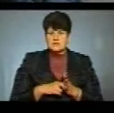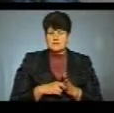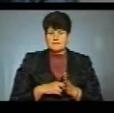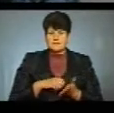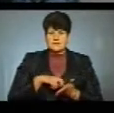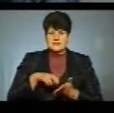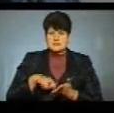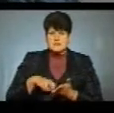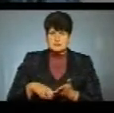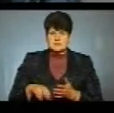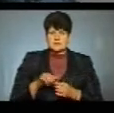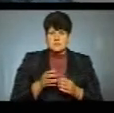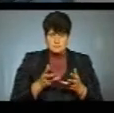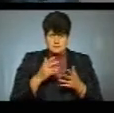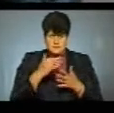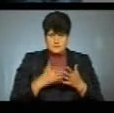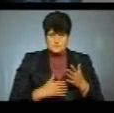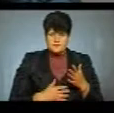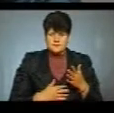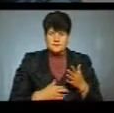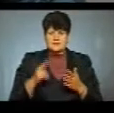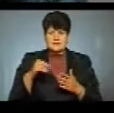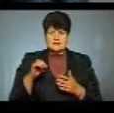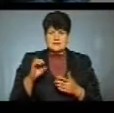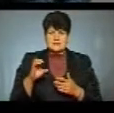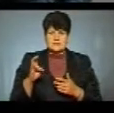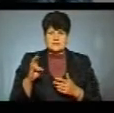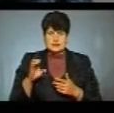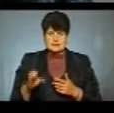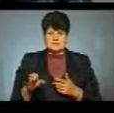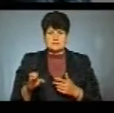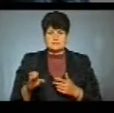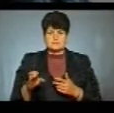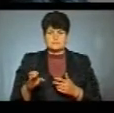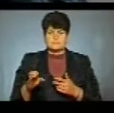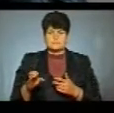інстанції, куди ми перечислили, ДСНС, потім